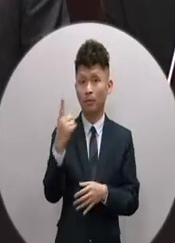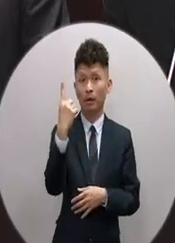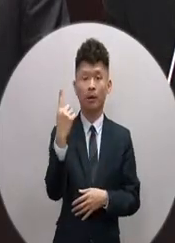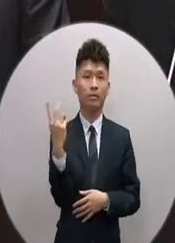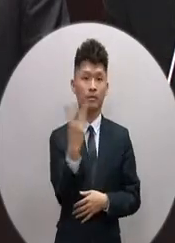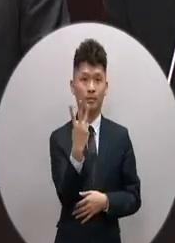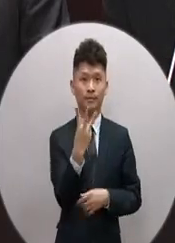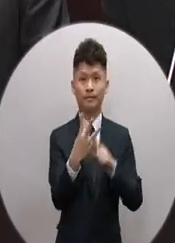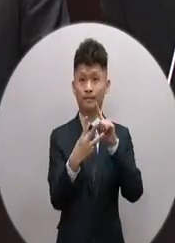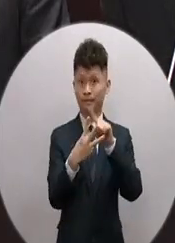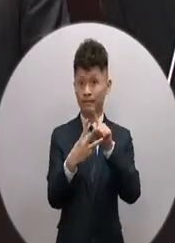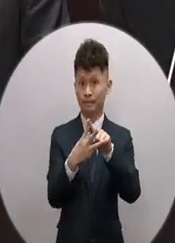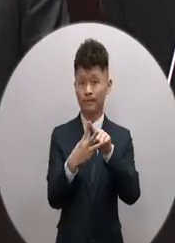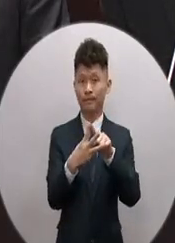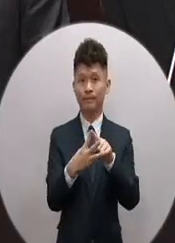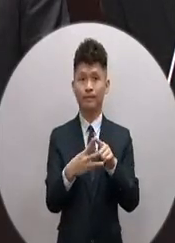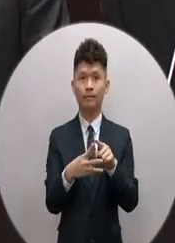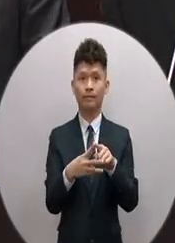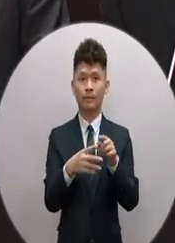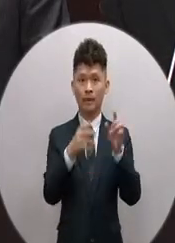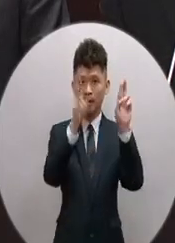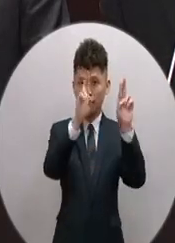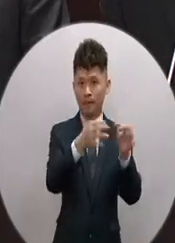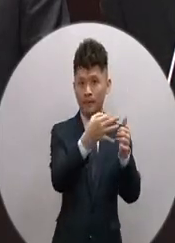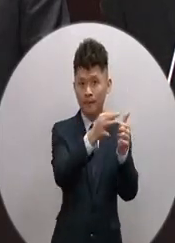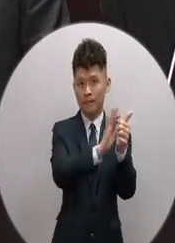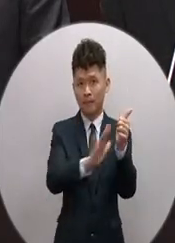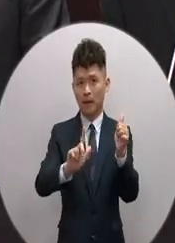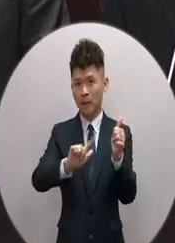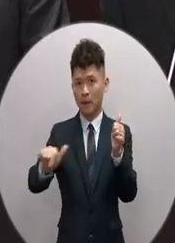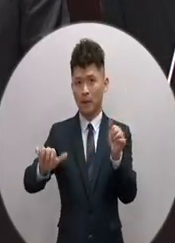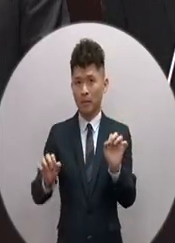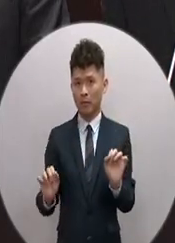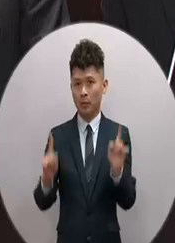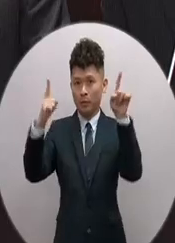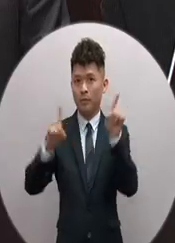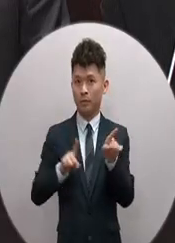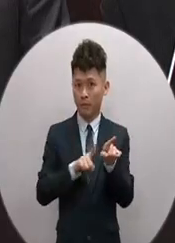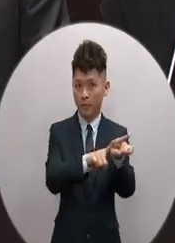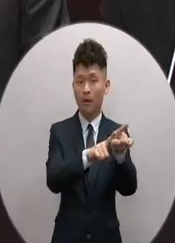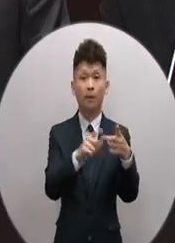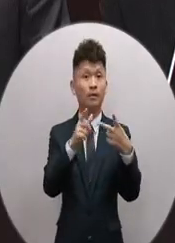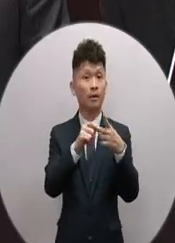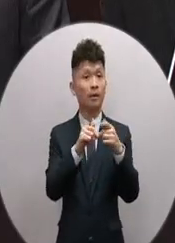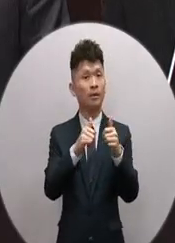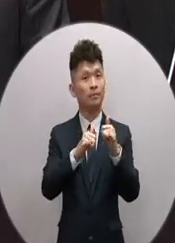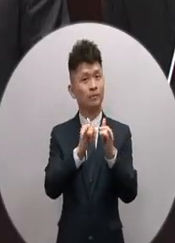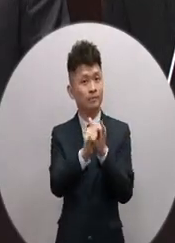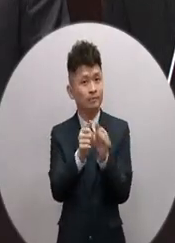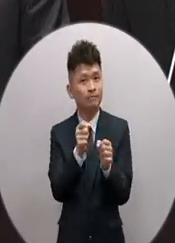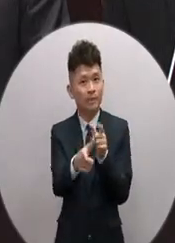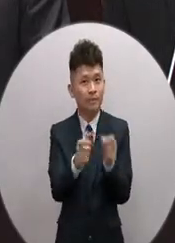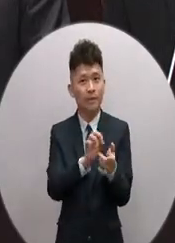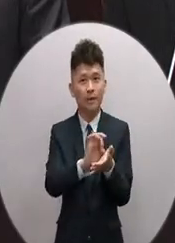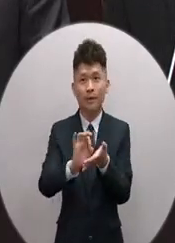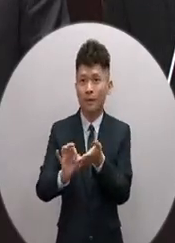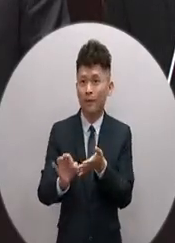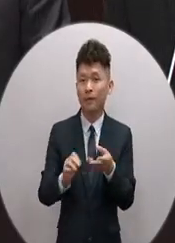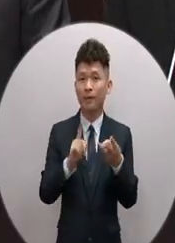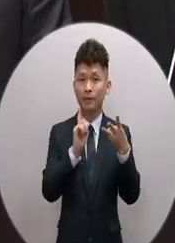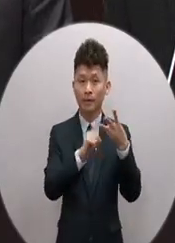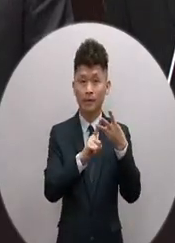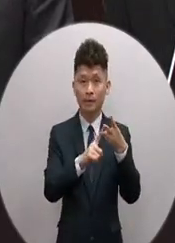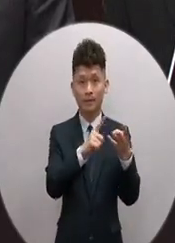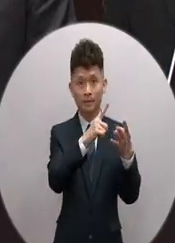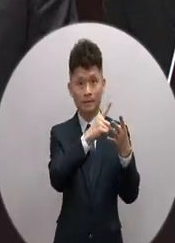是要安怎讲，这个电价帮去影响到物价。啊，第二个，就是要照顾民生。啊，第三个，就是讲以价